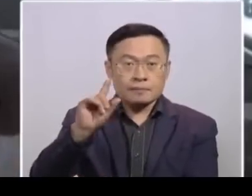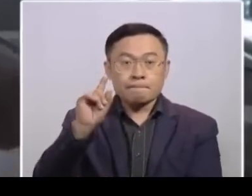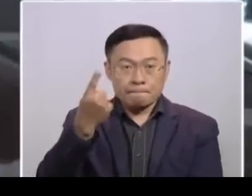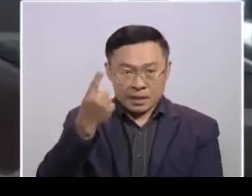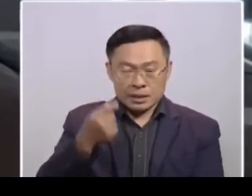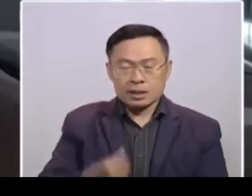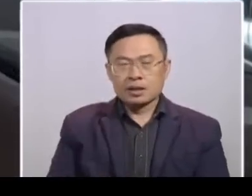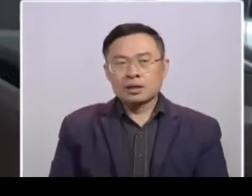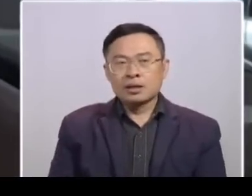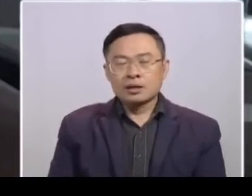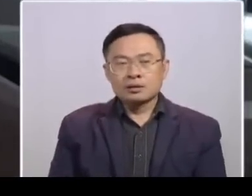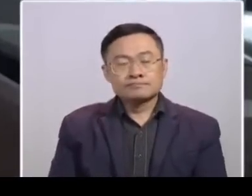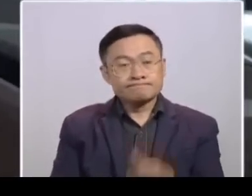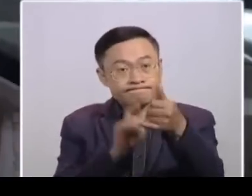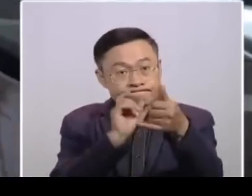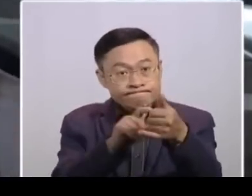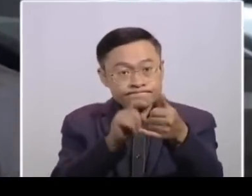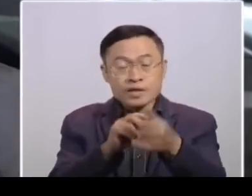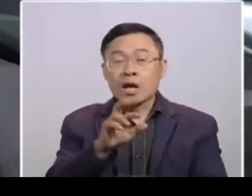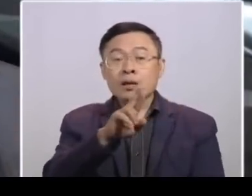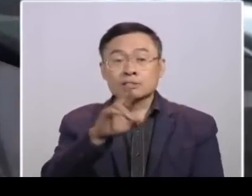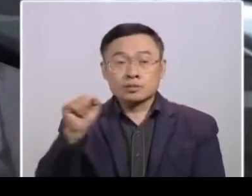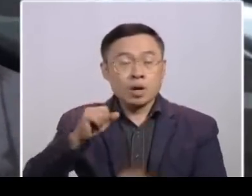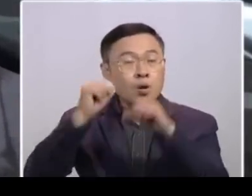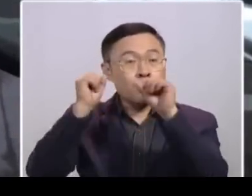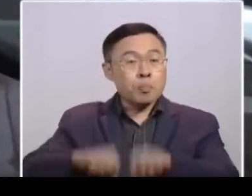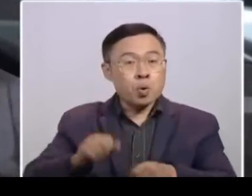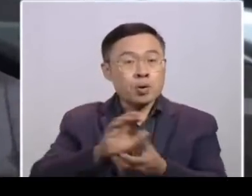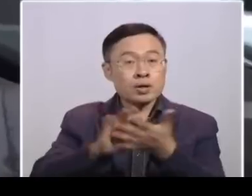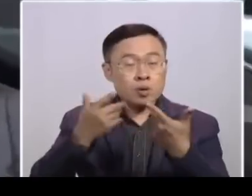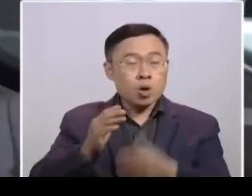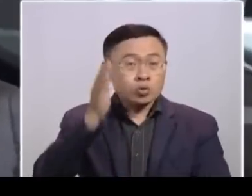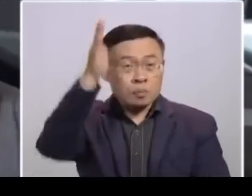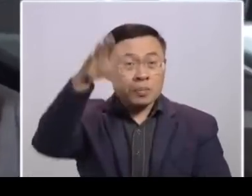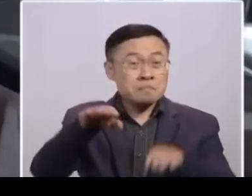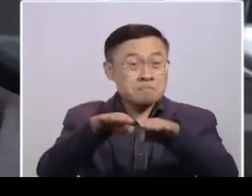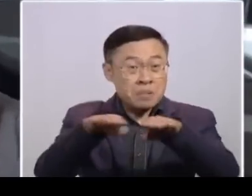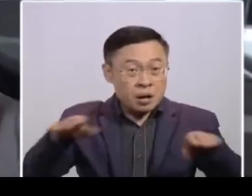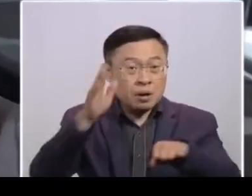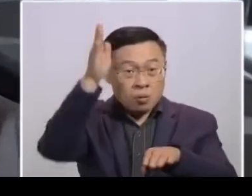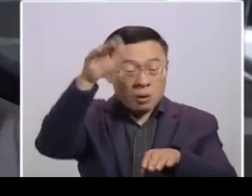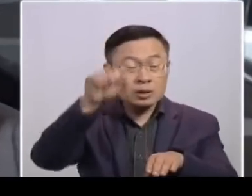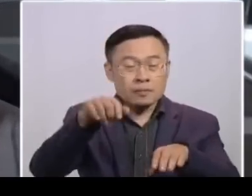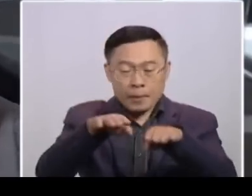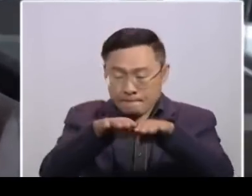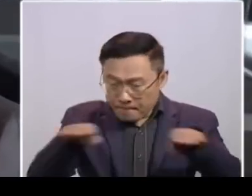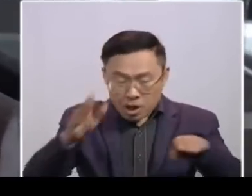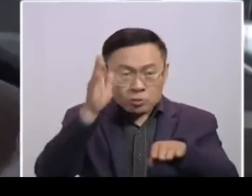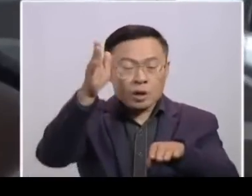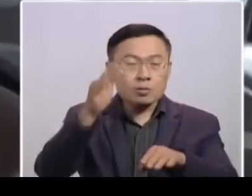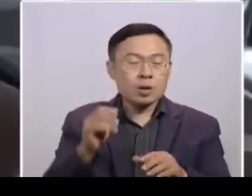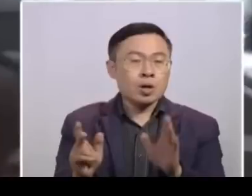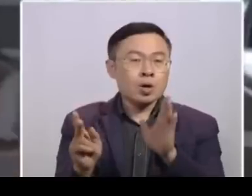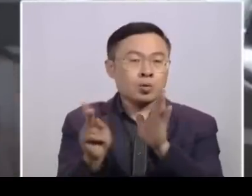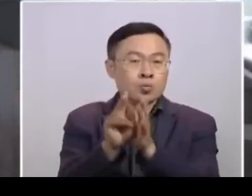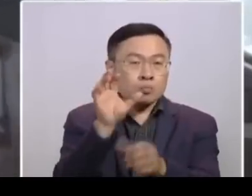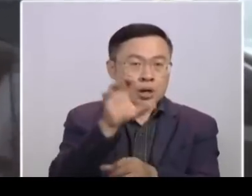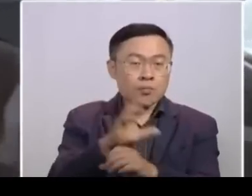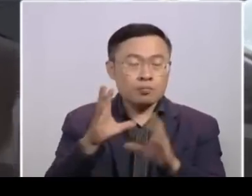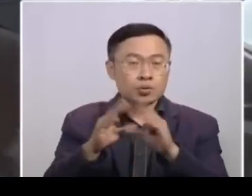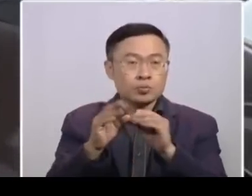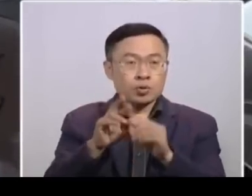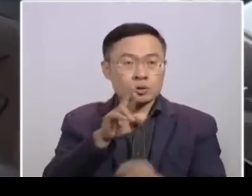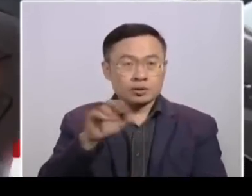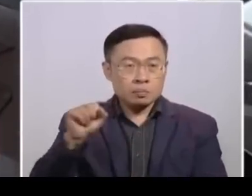เกิดพอเรามีรัฐสภามีมติไปอย่างนี้แล้วจะเป็นมาตรฐานไหมคะว่าท้ายที่สุดแล้วข้อบังคับการประชุมของสภานี่จะใหญ่กว่ารัฐธรรมนูญอีก